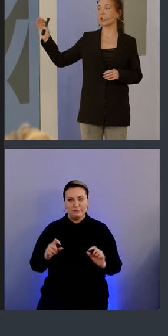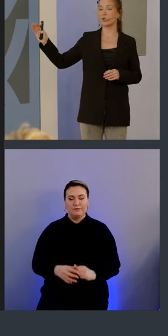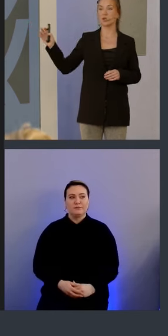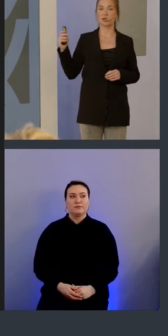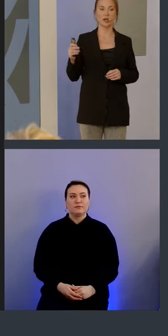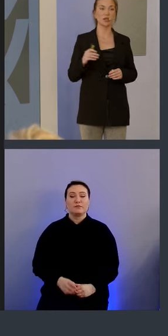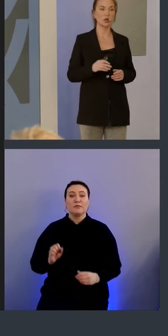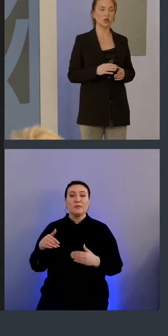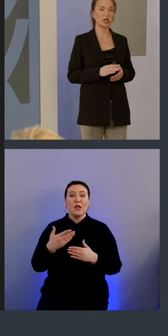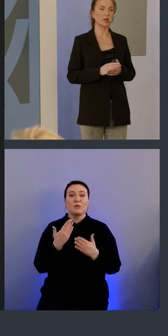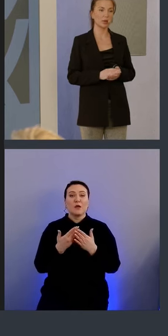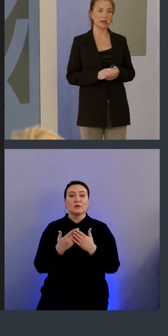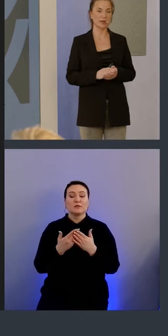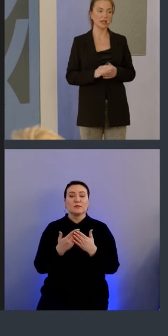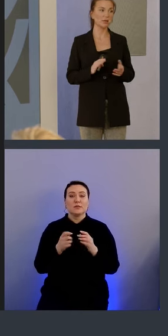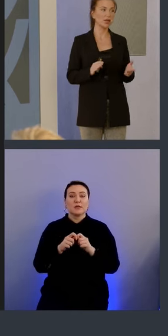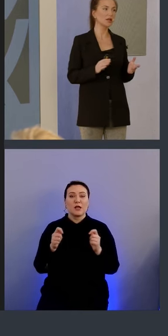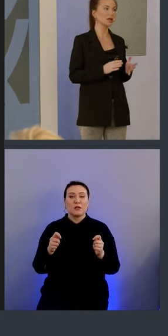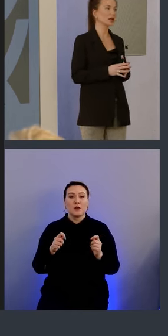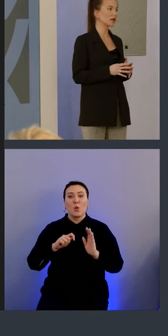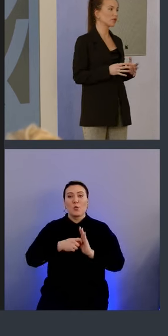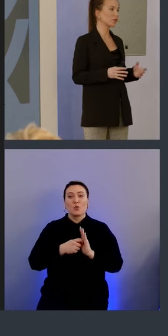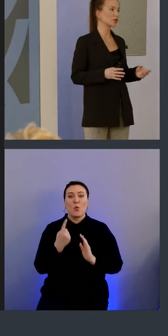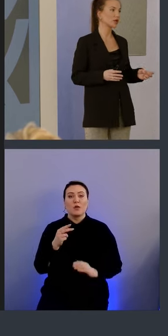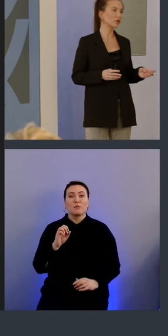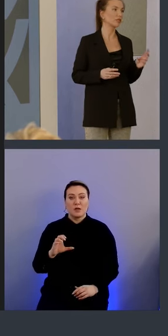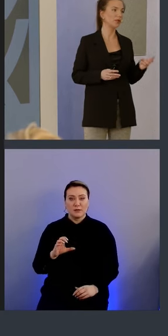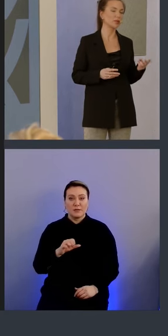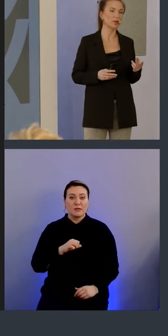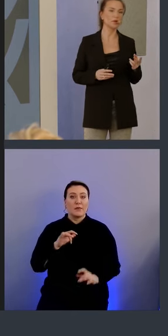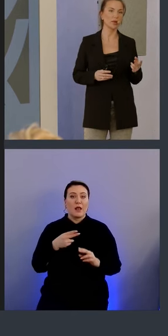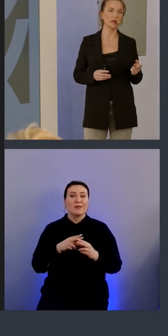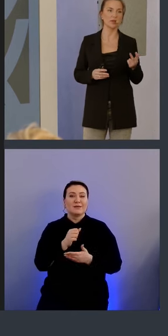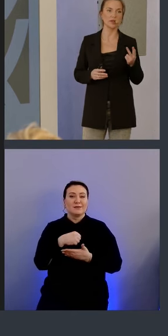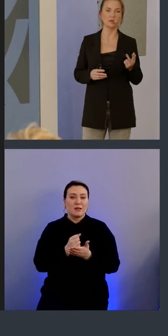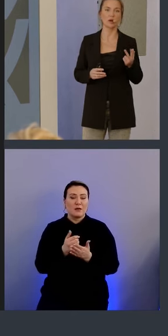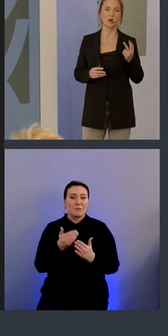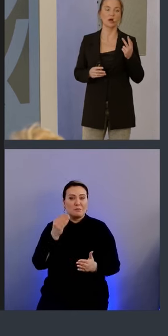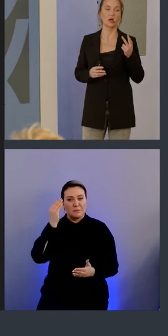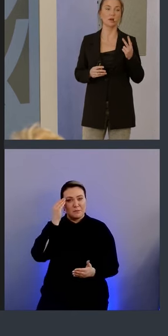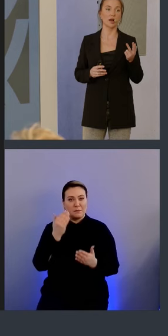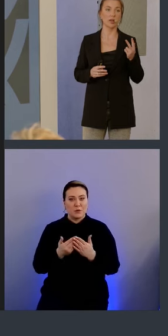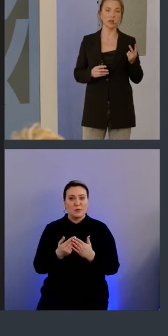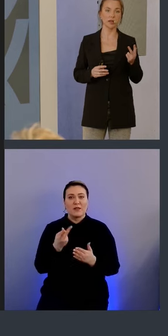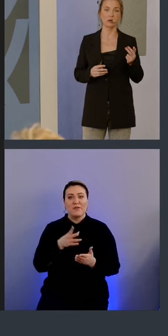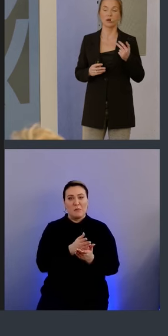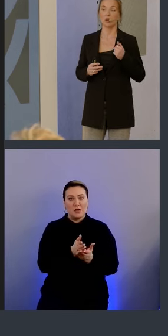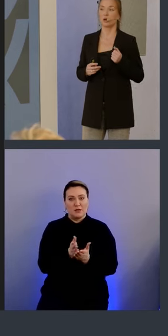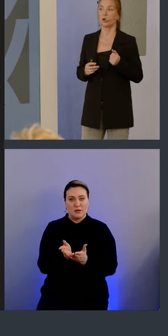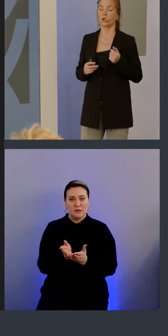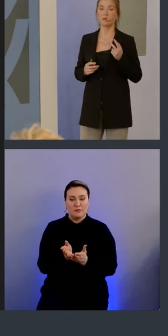именно процесс создания ключей 1Pass. На самом деле стандарт WPOSN, он в принципе предусматривает всего два